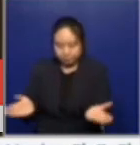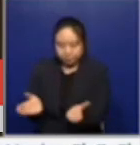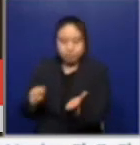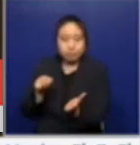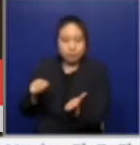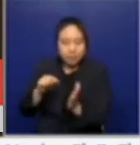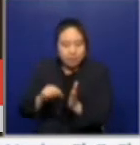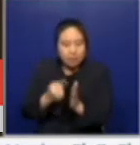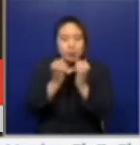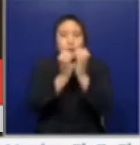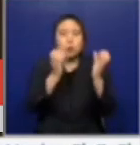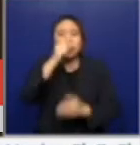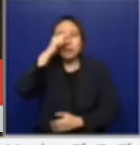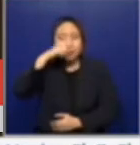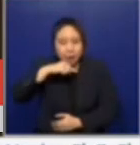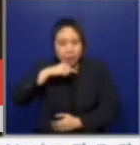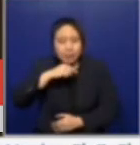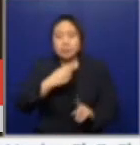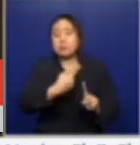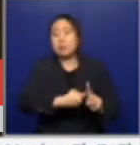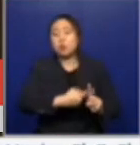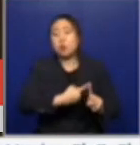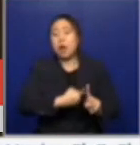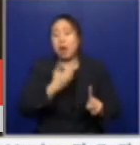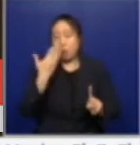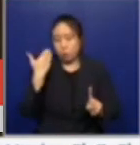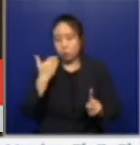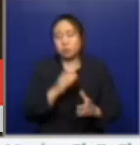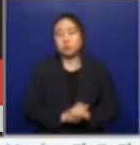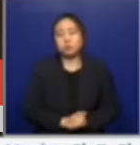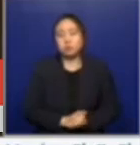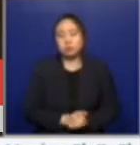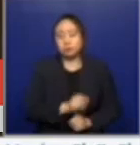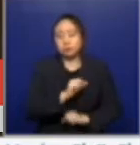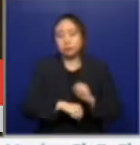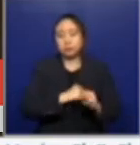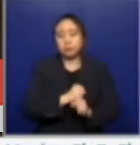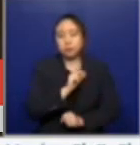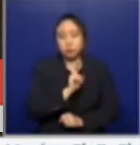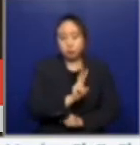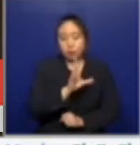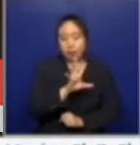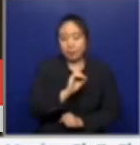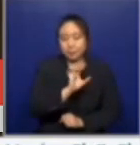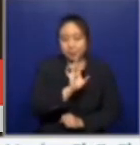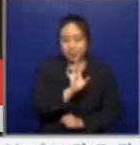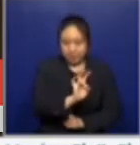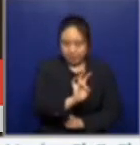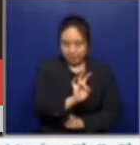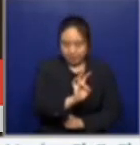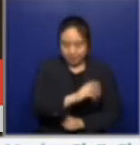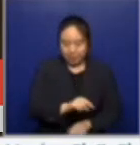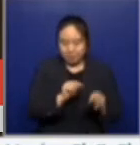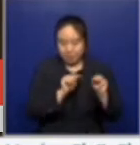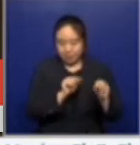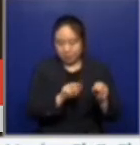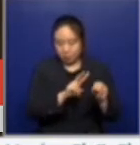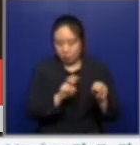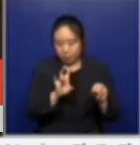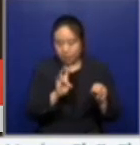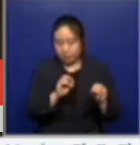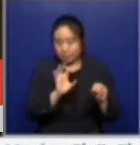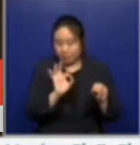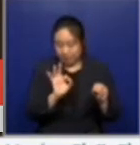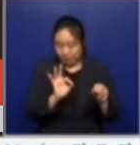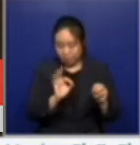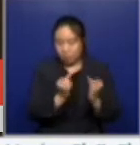ราชอาณาจักรไทยฉบับชั่วคราวพุทธศักราช2557และมาตรา279ของรัฐธรรม